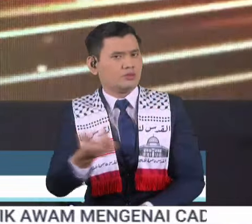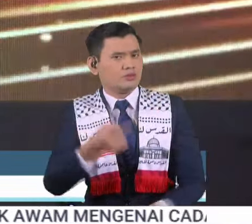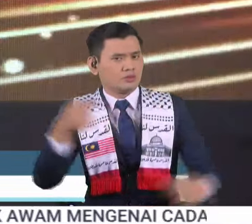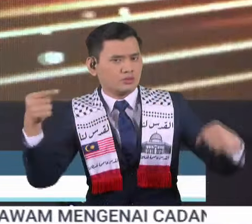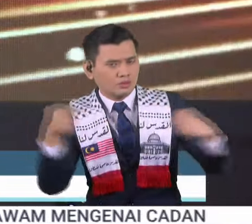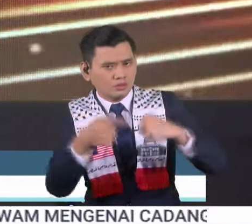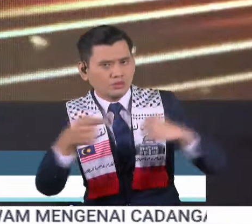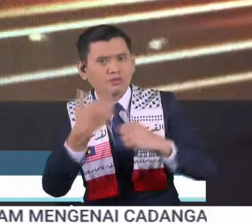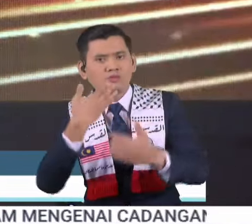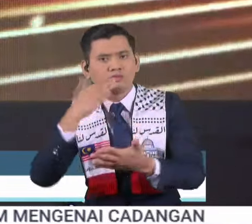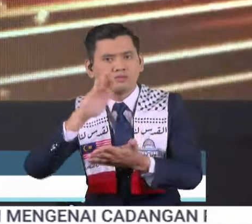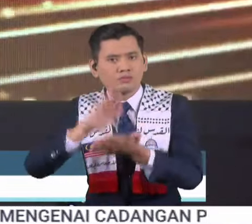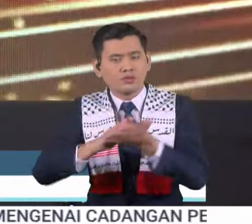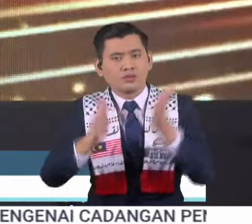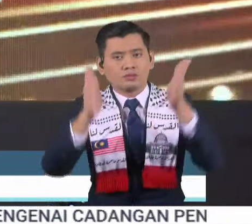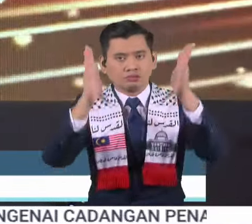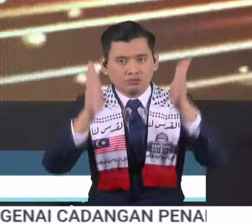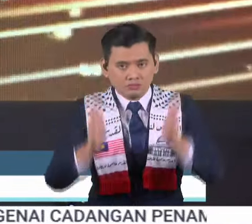mereka lakukan.